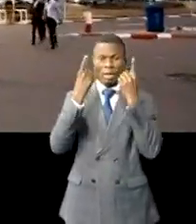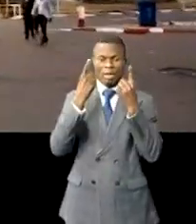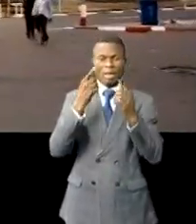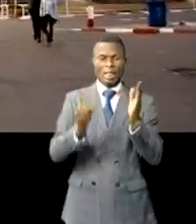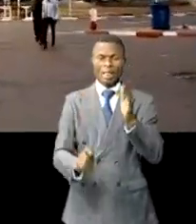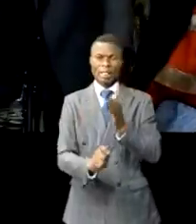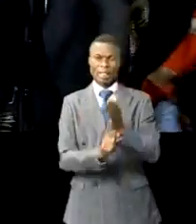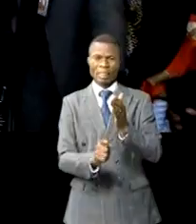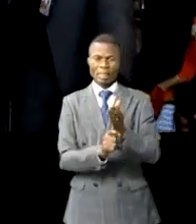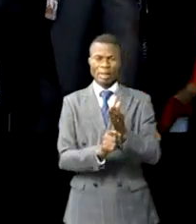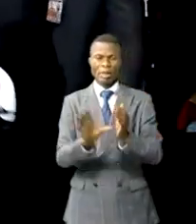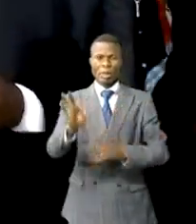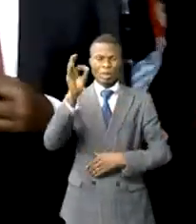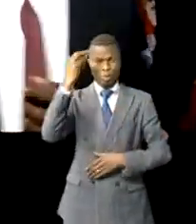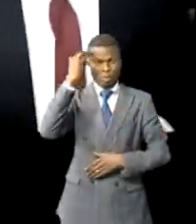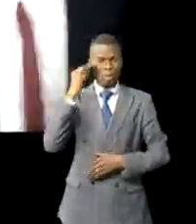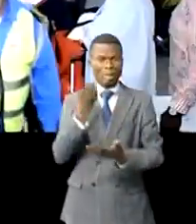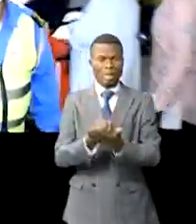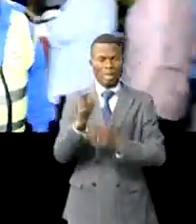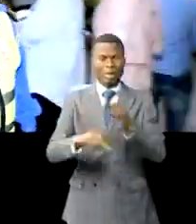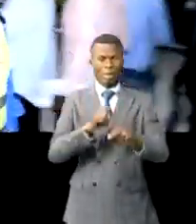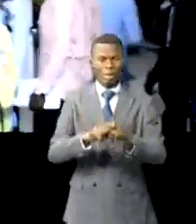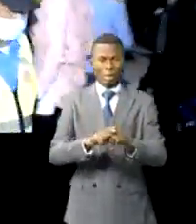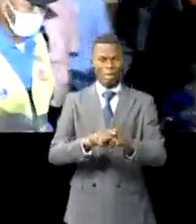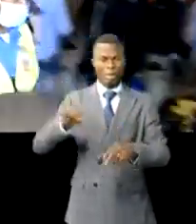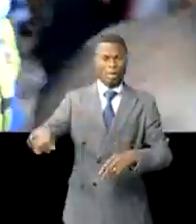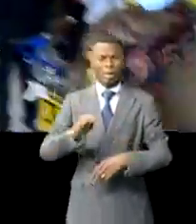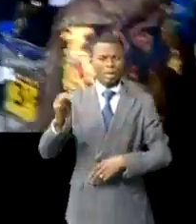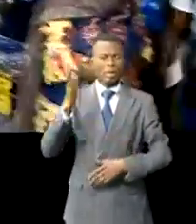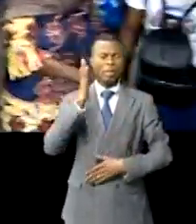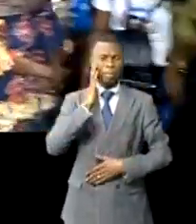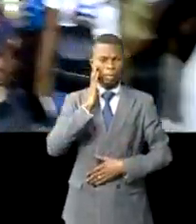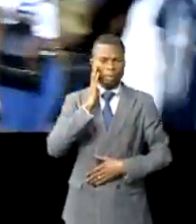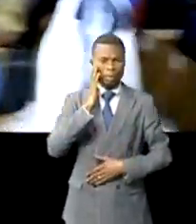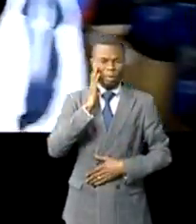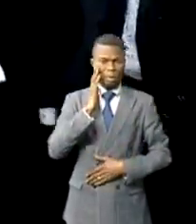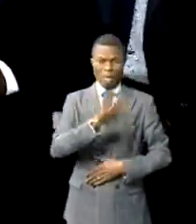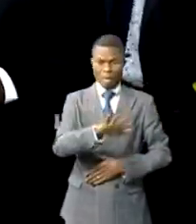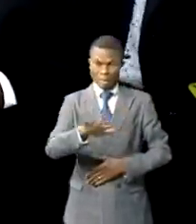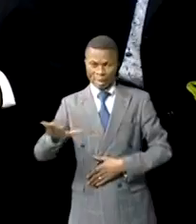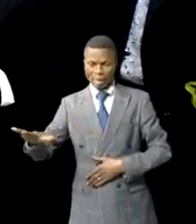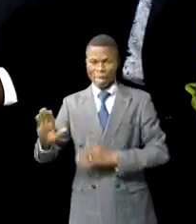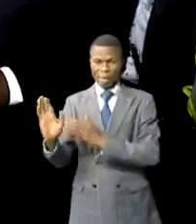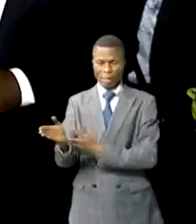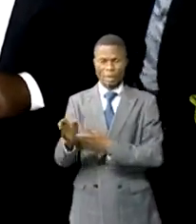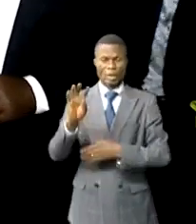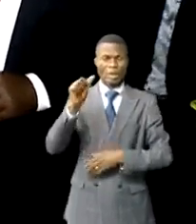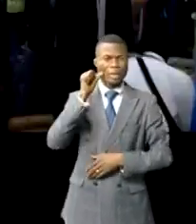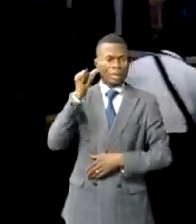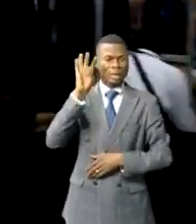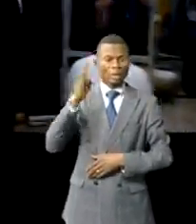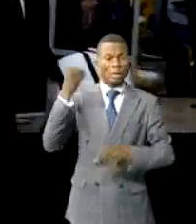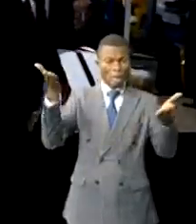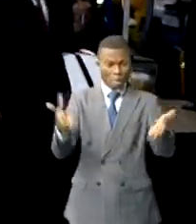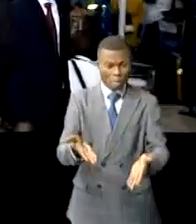stratégie choisie par le ministre de l'économie nationale, Jean-Marie Kalumba Yuma. Dès 5h du matin de ce jeudi, il est à l'aéroport